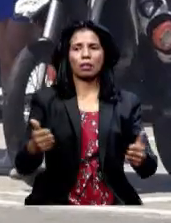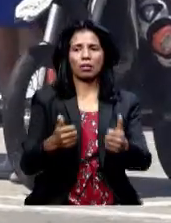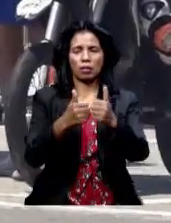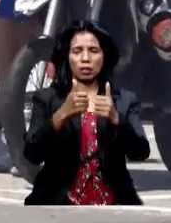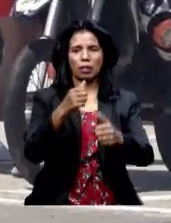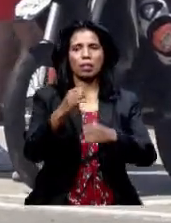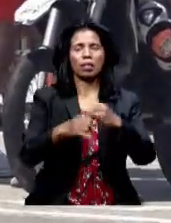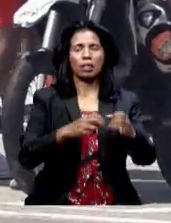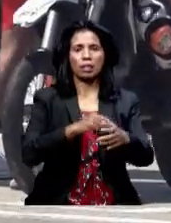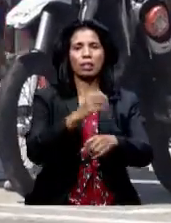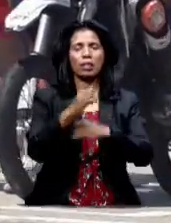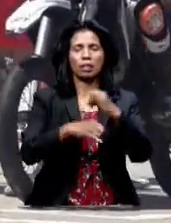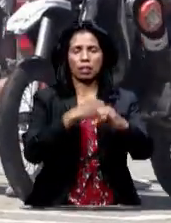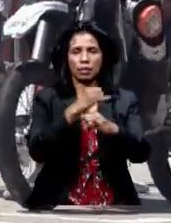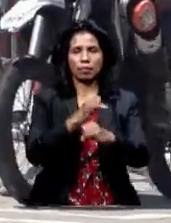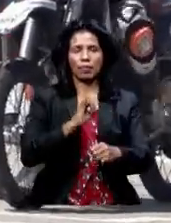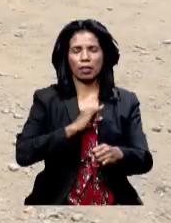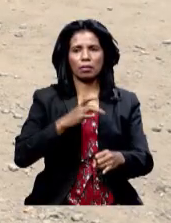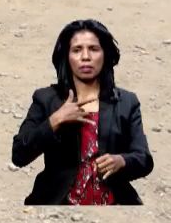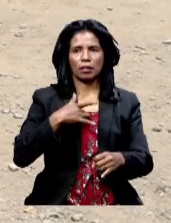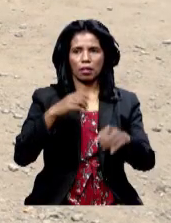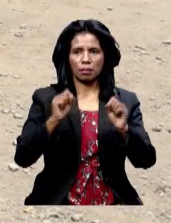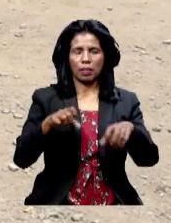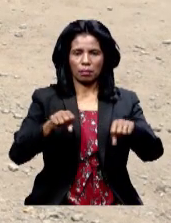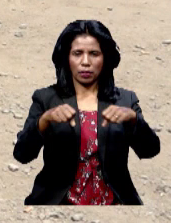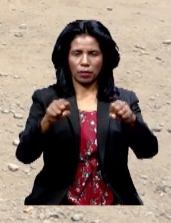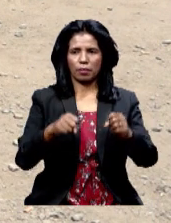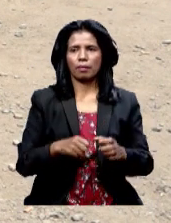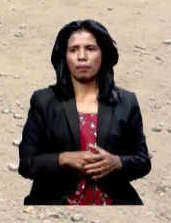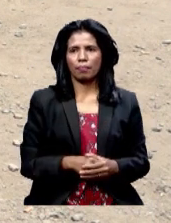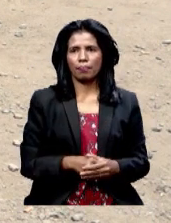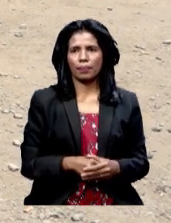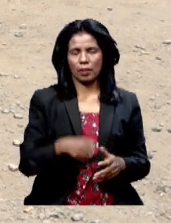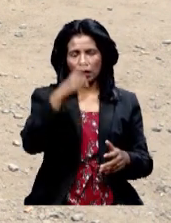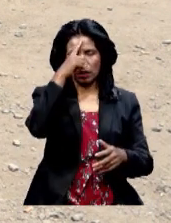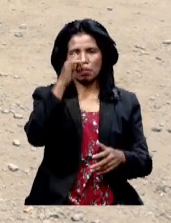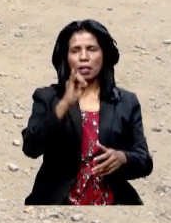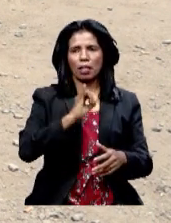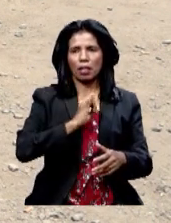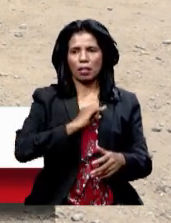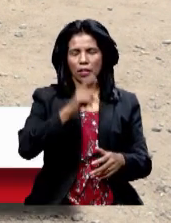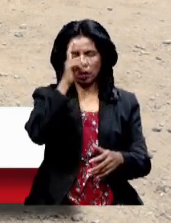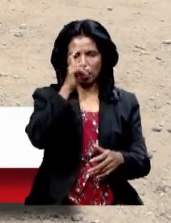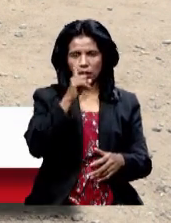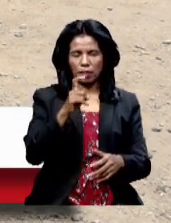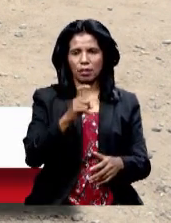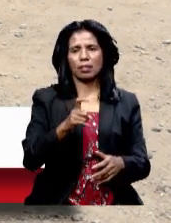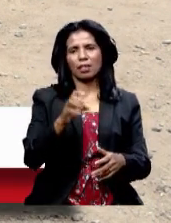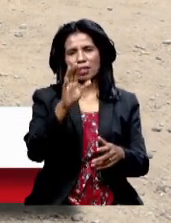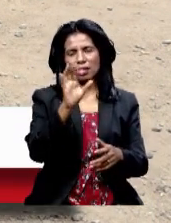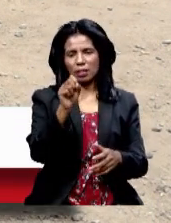nivel internacional. Hamos bele alai motor. Tambah hamos idade seki.